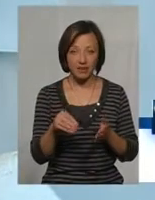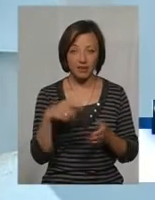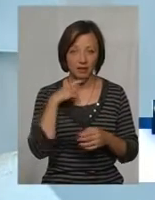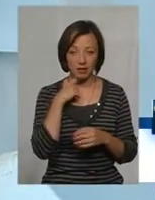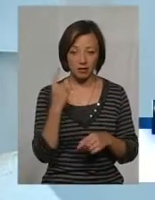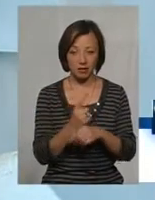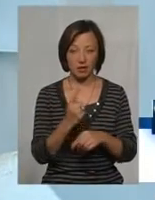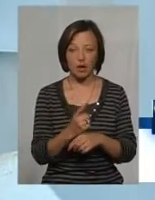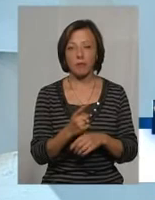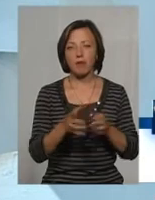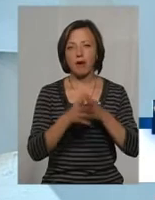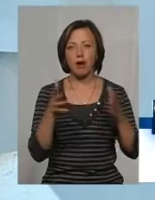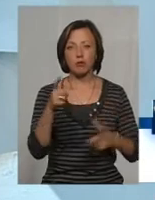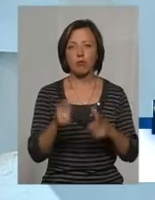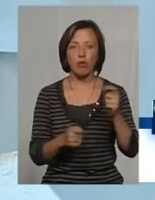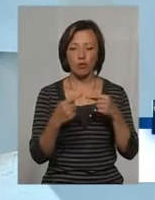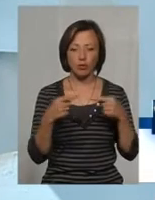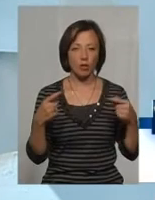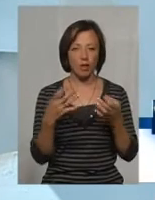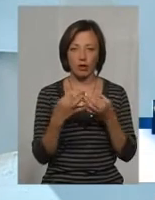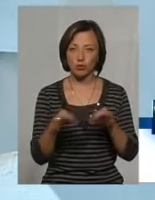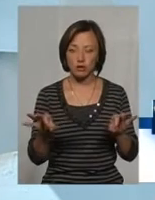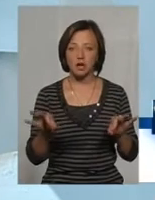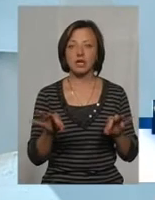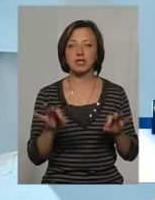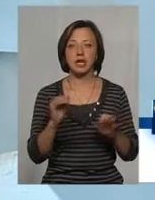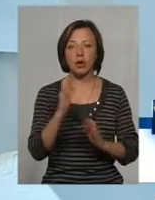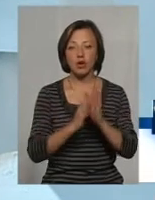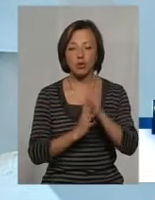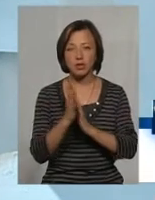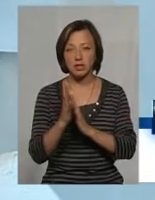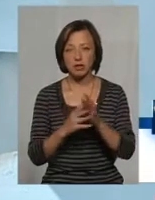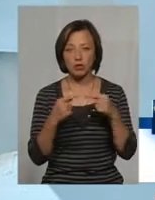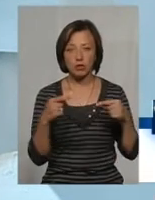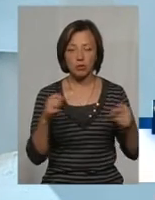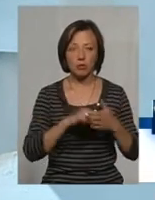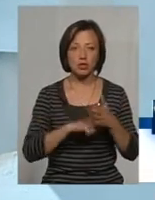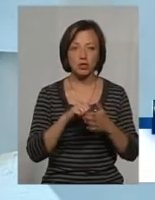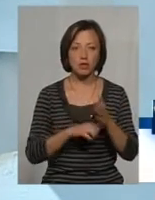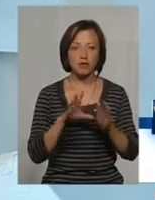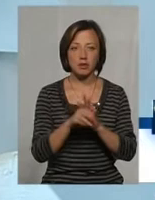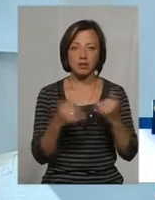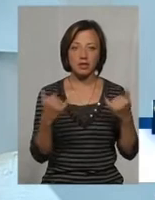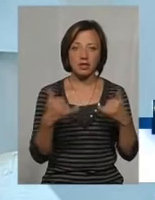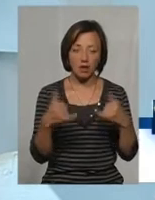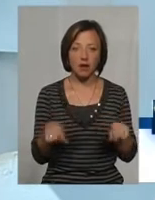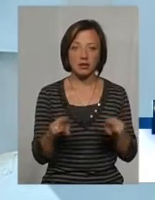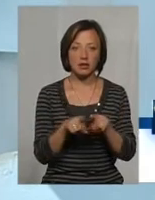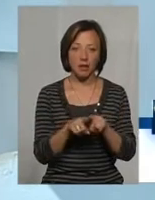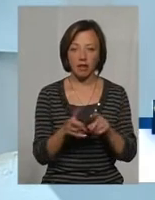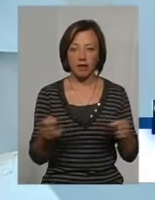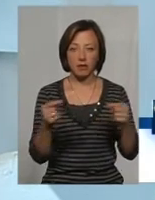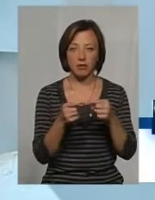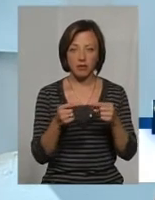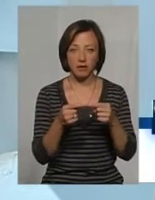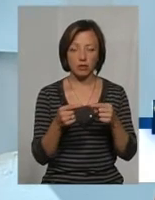далі. Велика кількість молочної продукції не допускається. І рослинної продукції по причинах вмісту як і нітратів, так і не відповідності